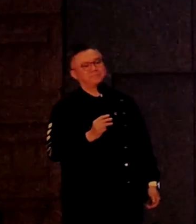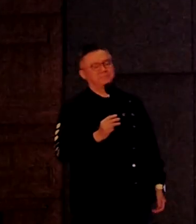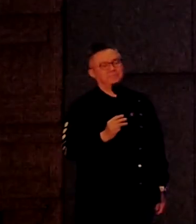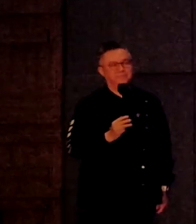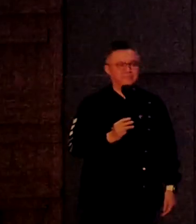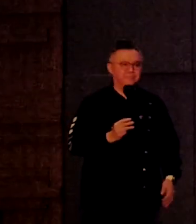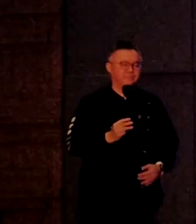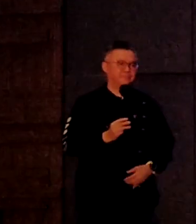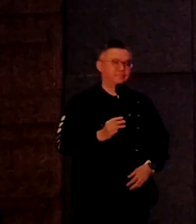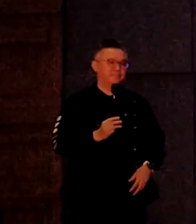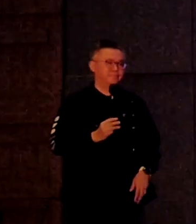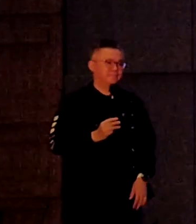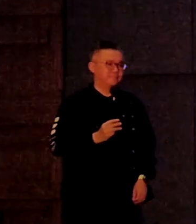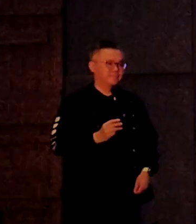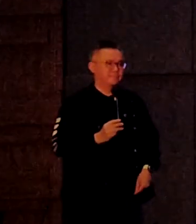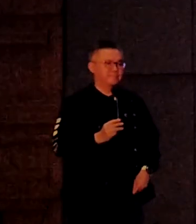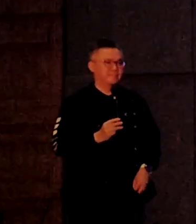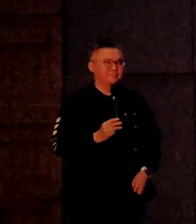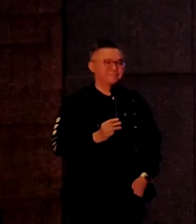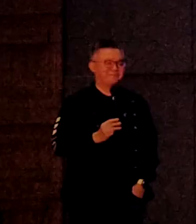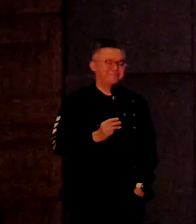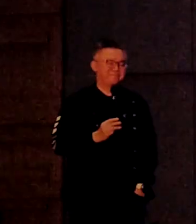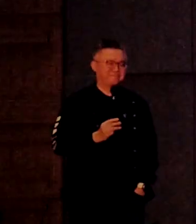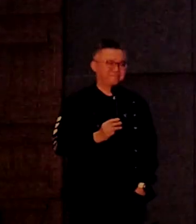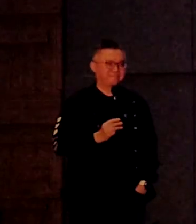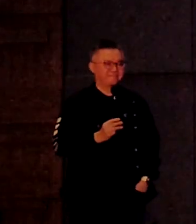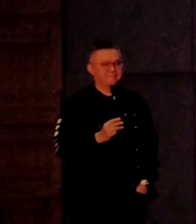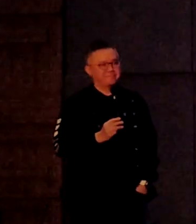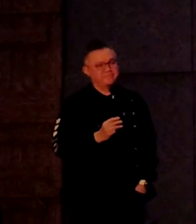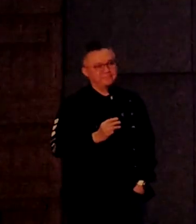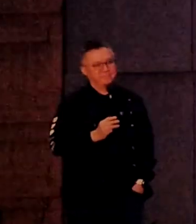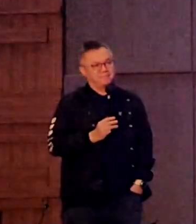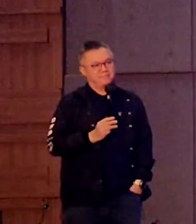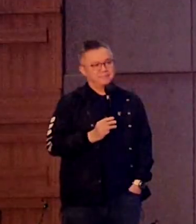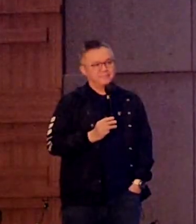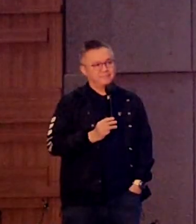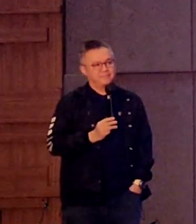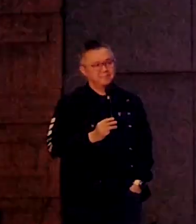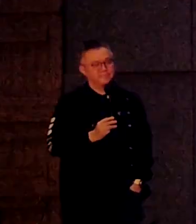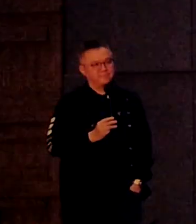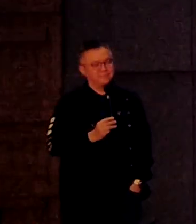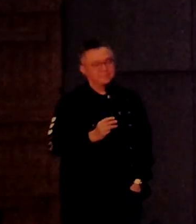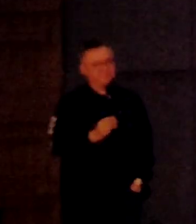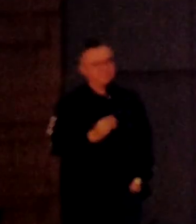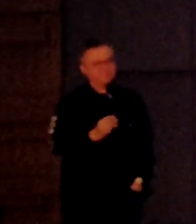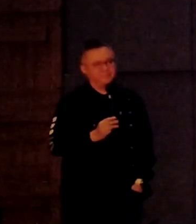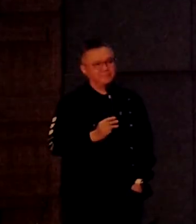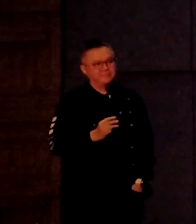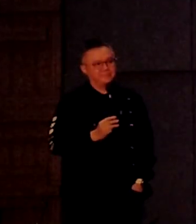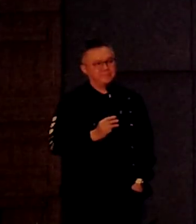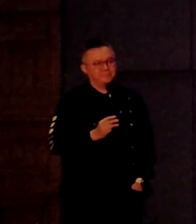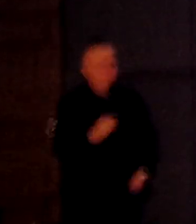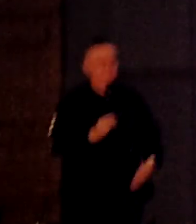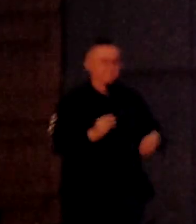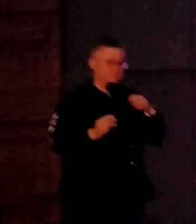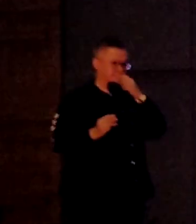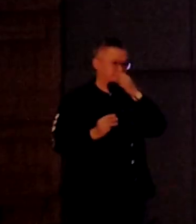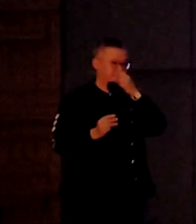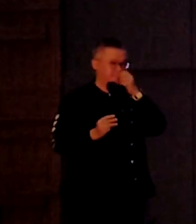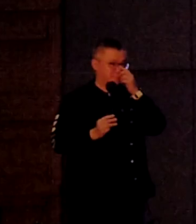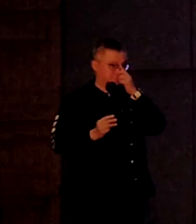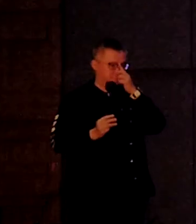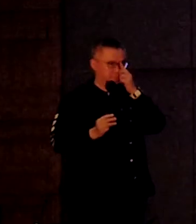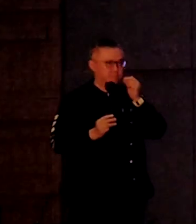yang ketiga ini pada pertanyaan saya ini kondisinya tanya-tanya pendidikan itu